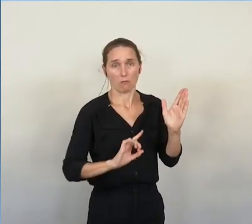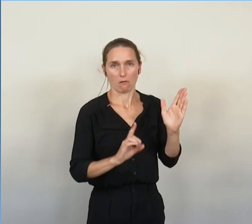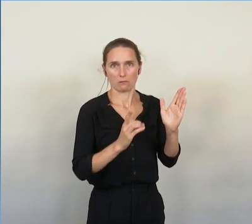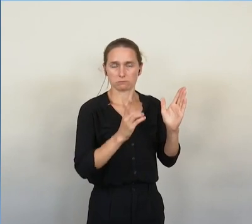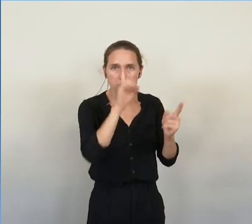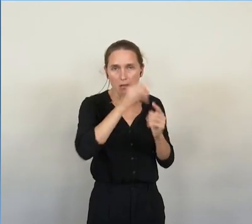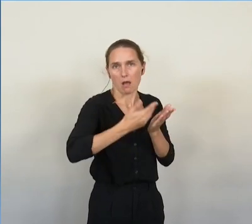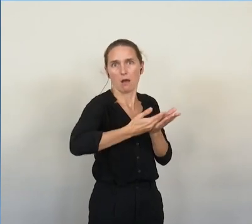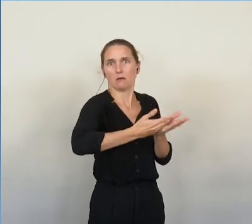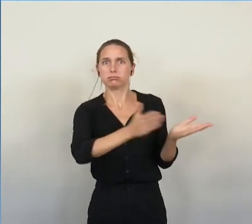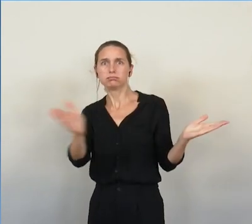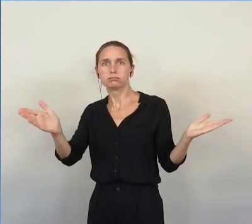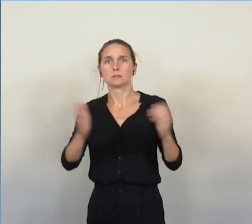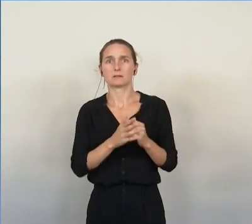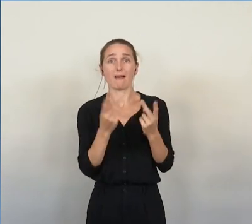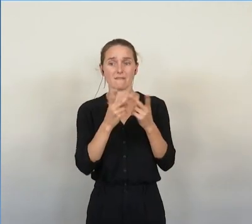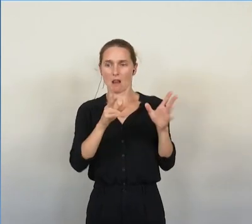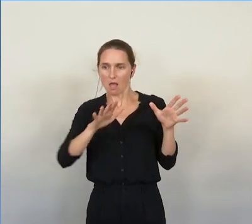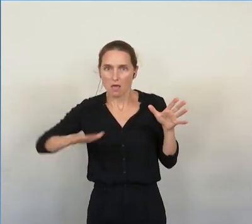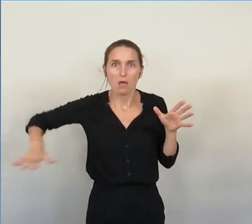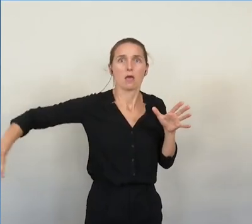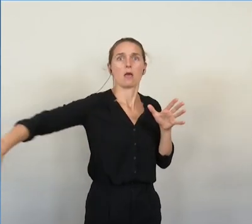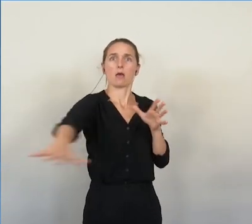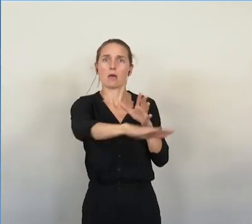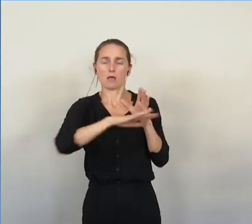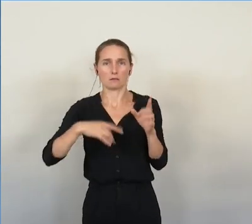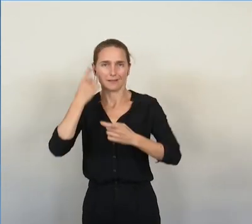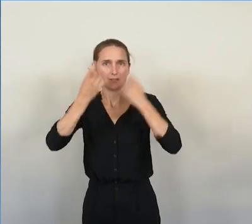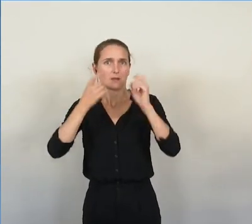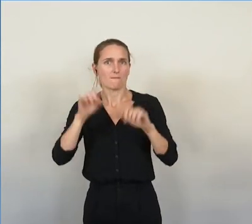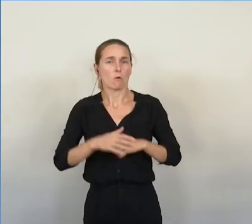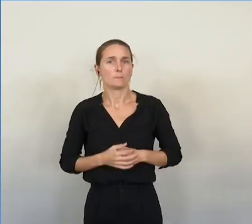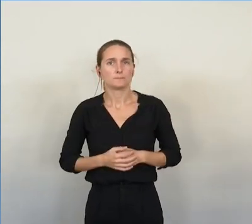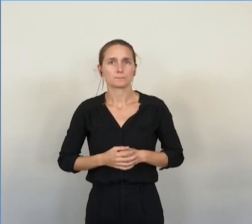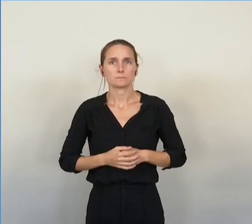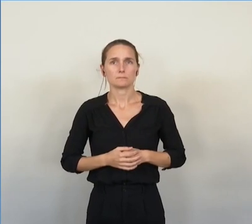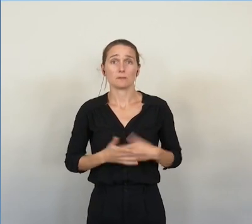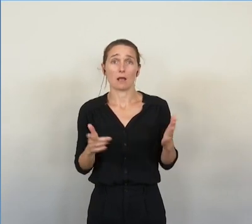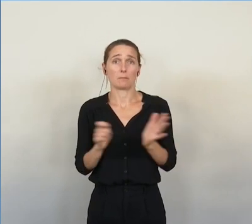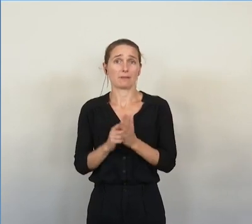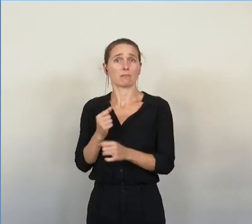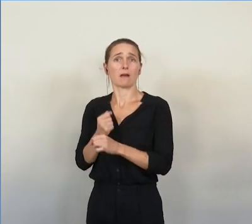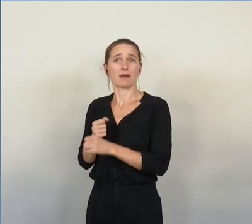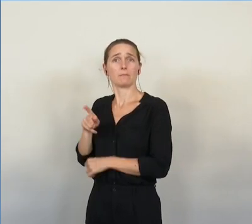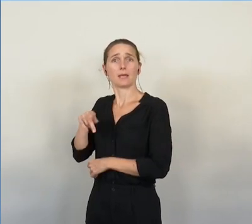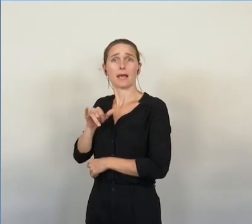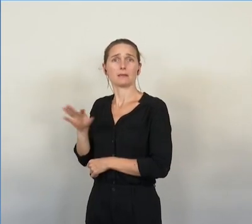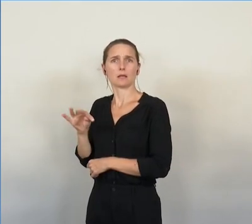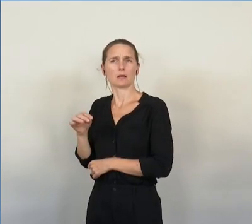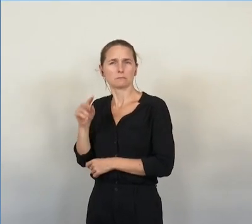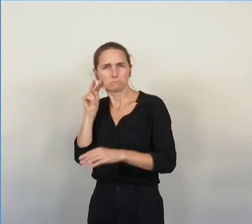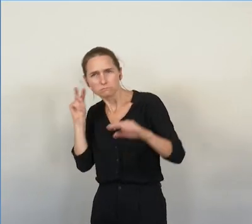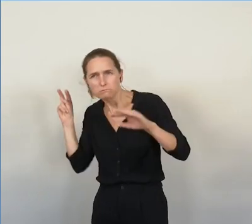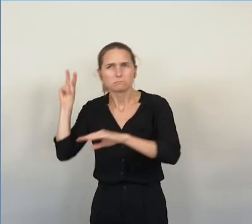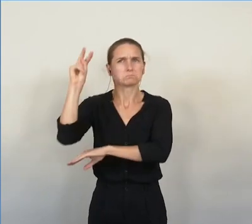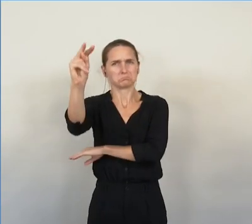le strict cadre des limites communales et c'est une dimension qui va d'ailleurs largement té abordée lors des travaux de prospective du PIT